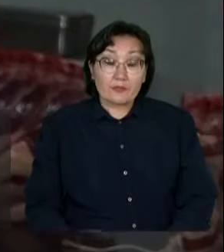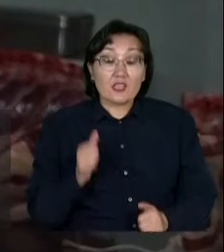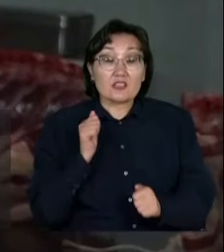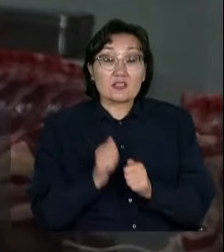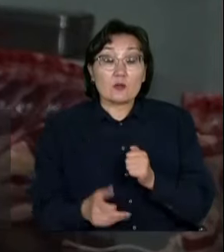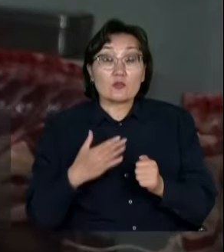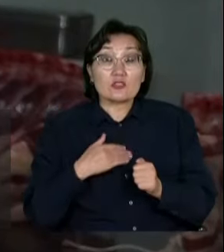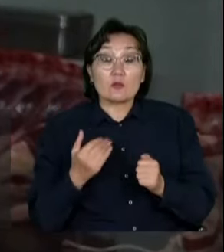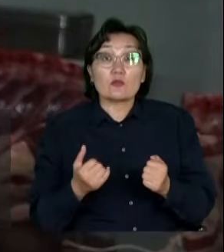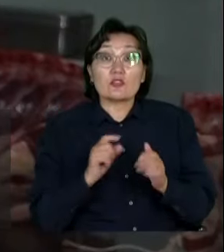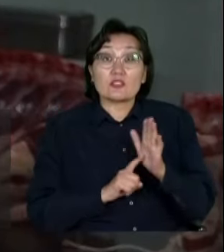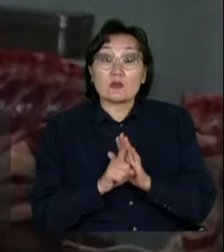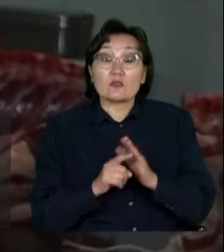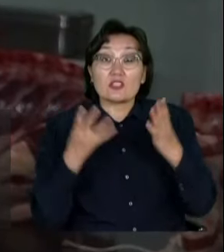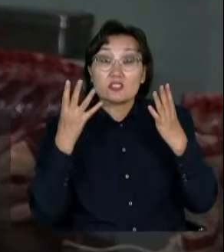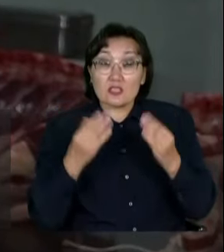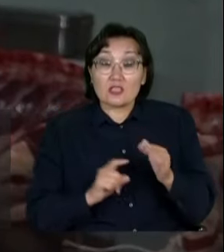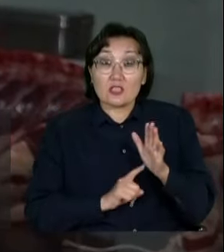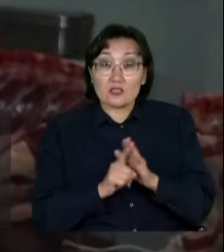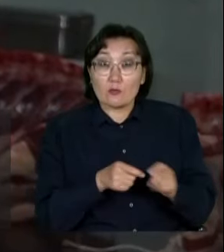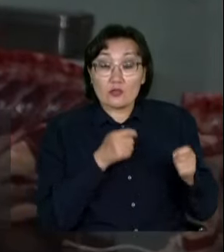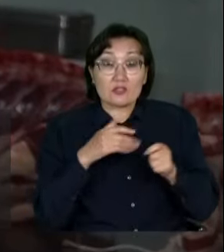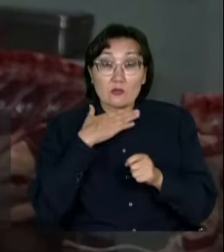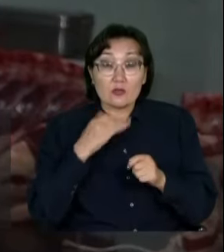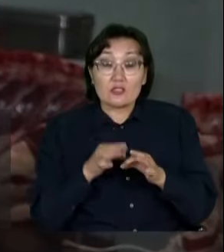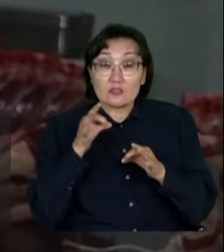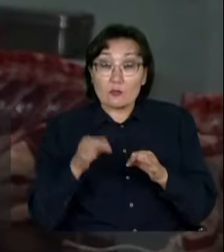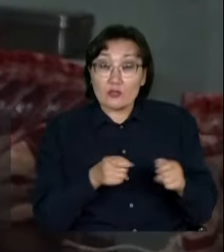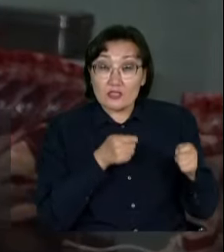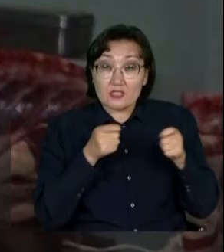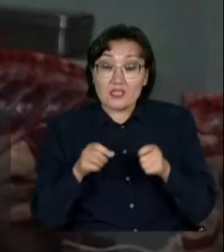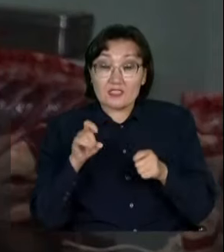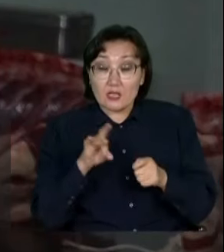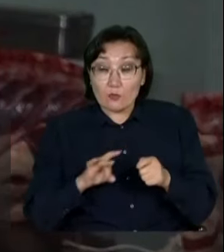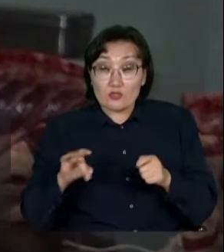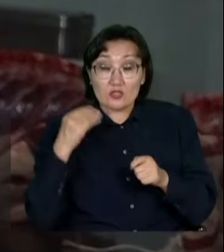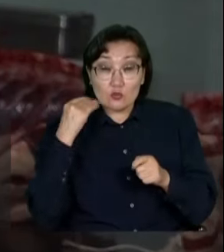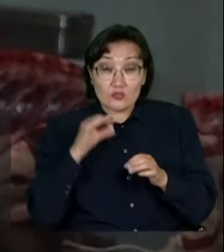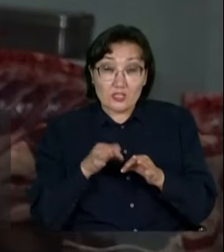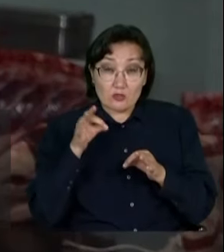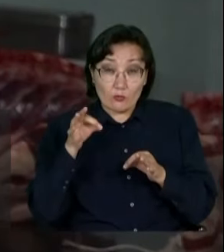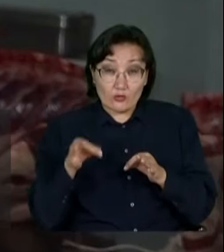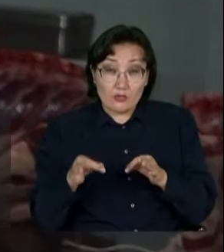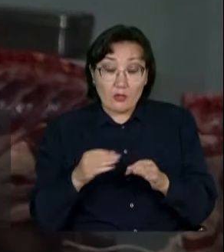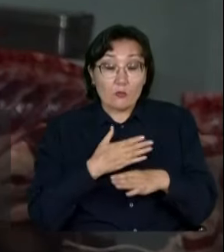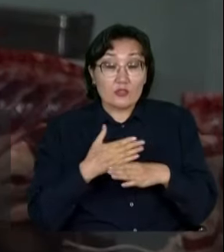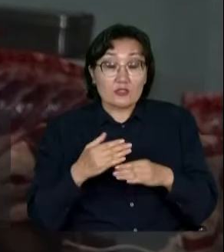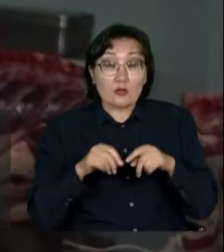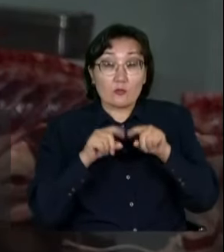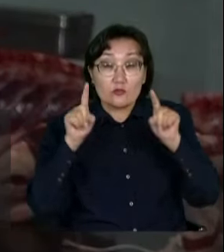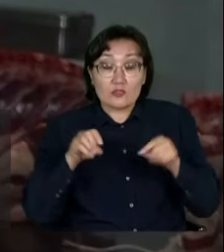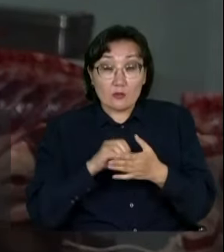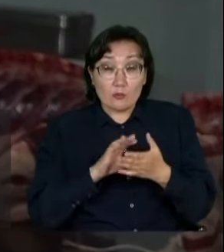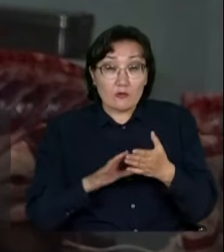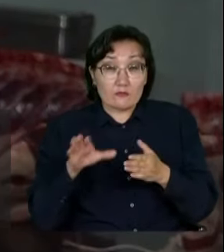Каждый наш день начинается с завоза мяса из регионов. Сегодняшнее привезли из Сайрамского района Туркестанской области. После акта мы фиксируем